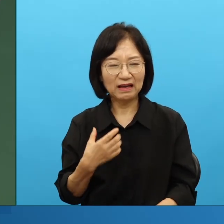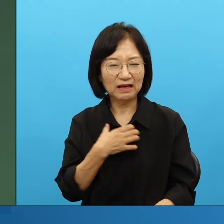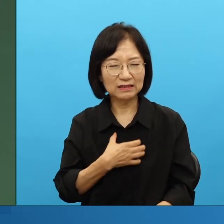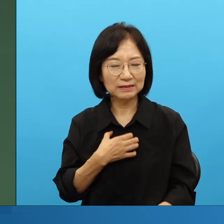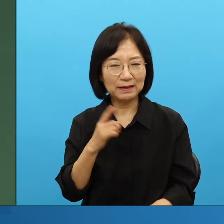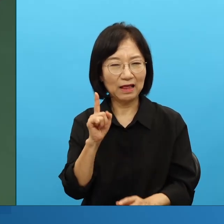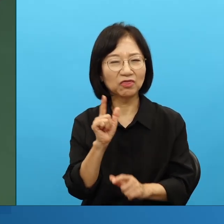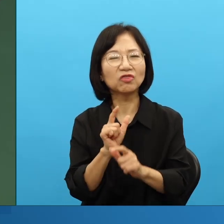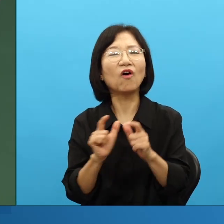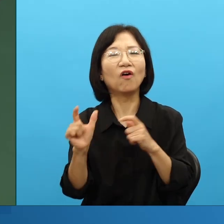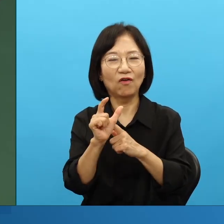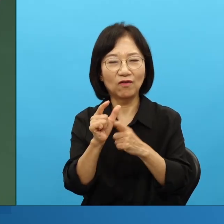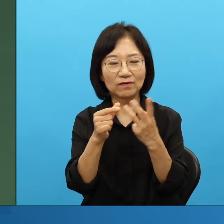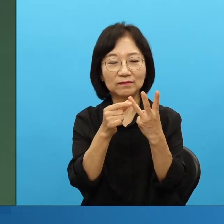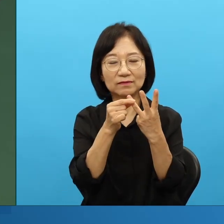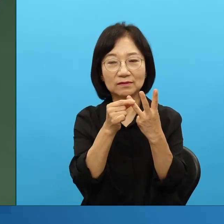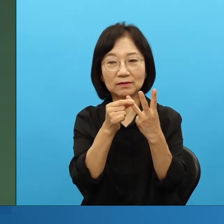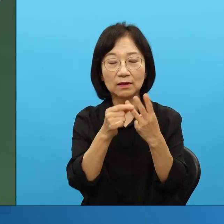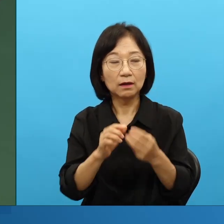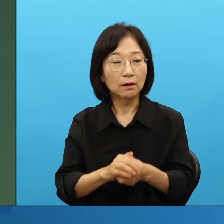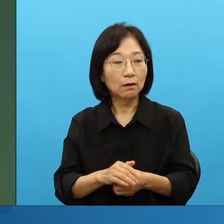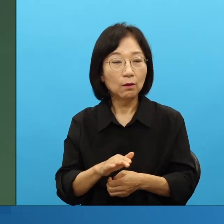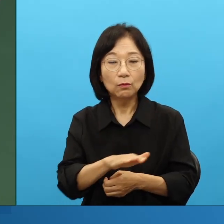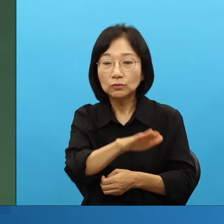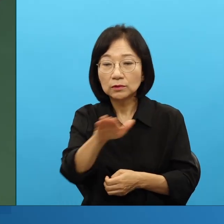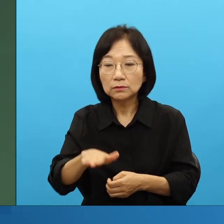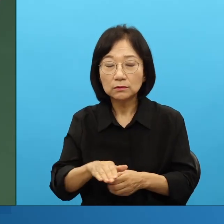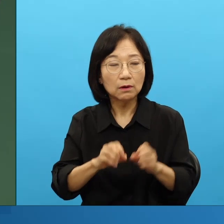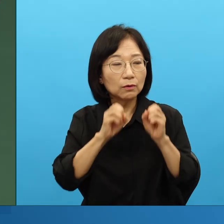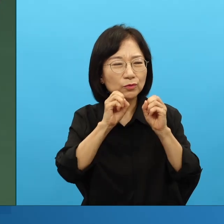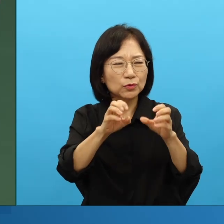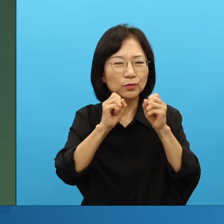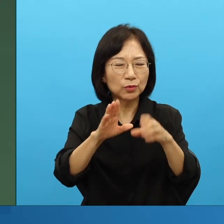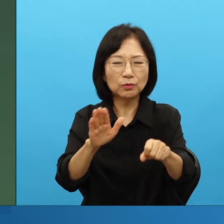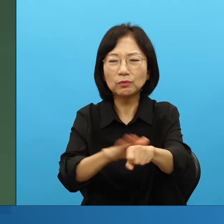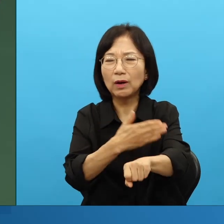왜 우리는 전도를 못할까?